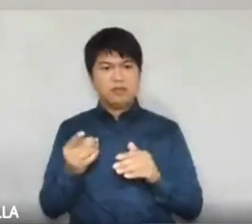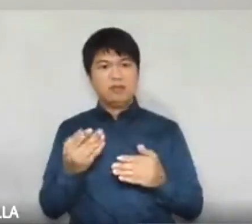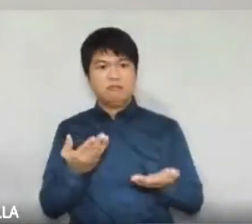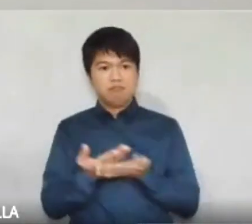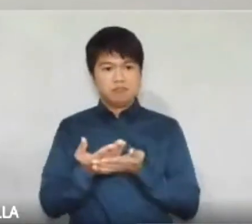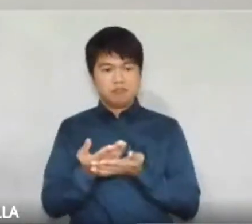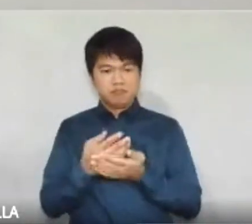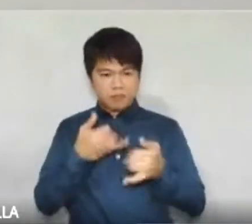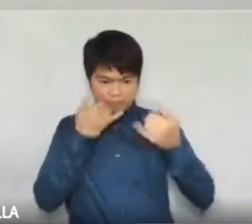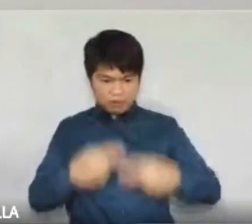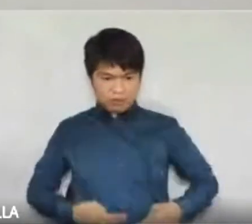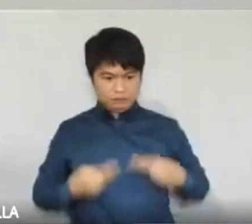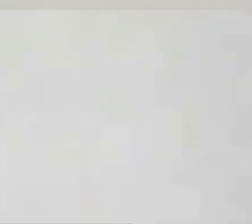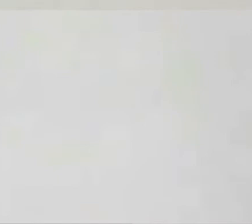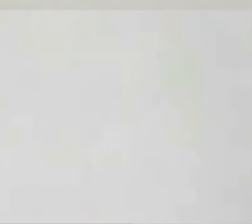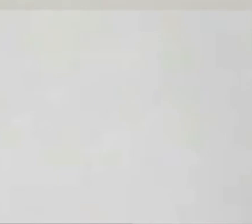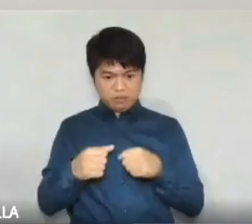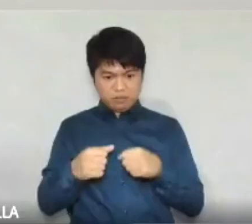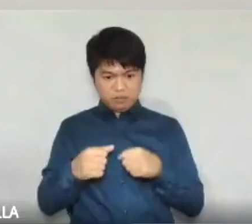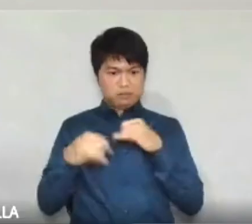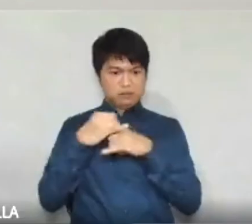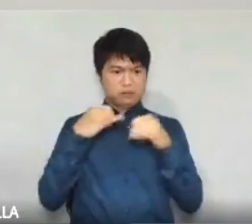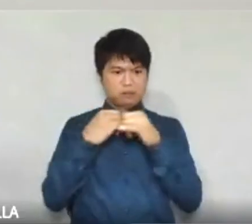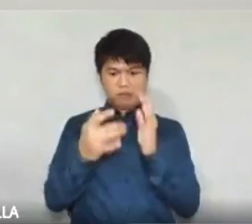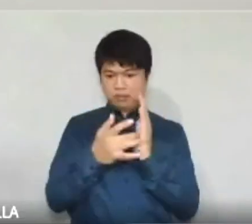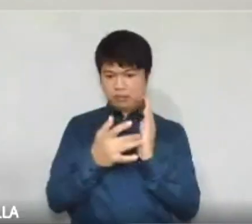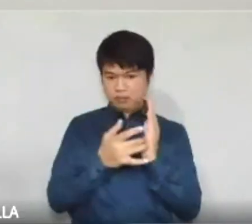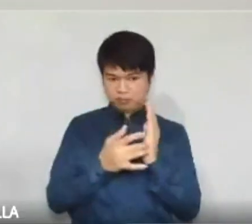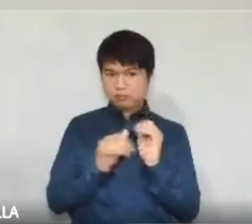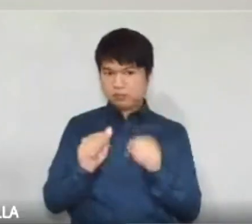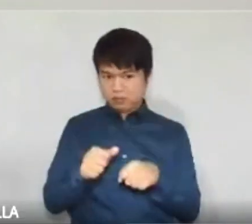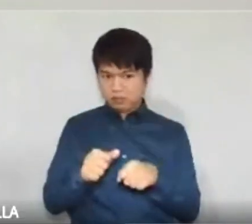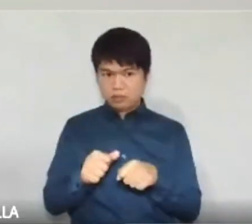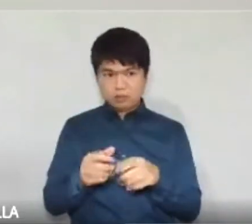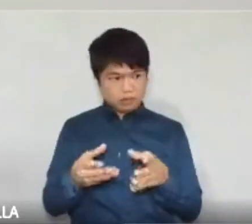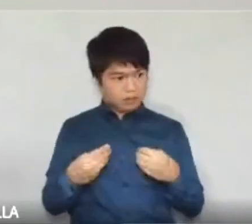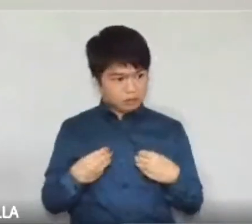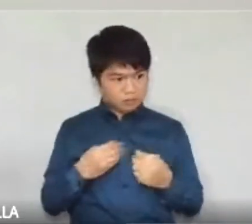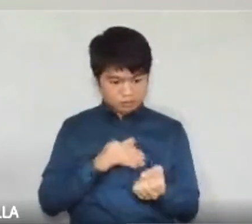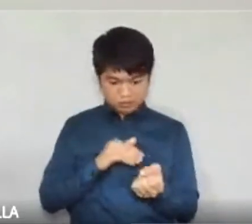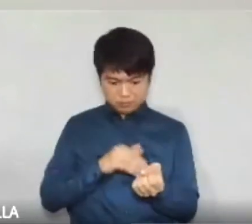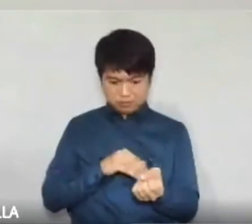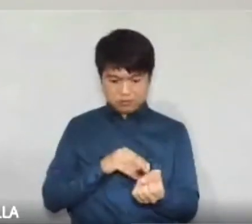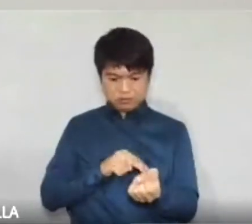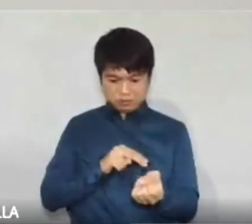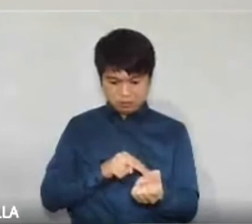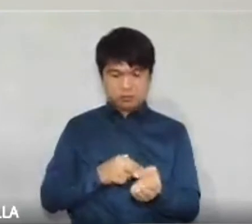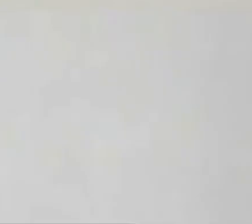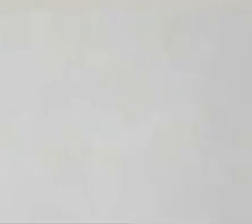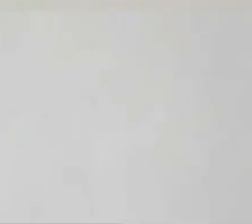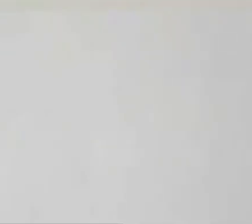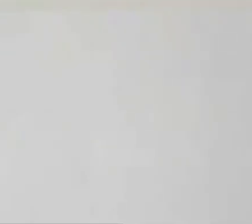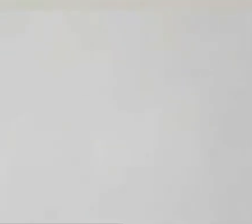ng infrastructure at kapasidad na pang-teknolohiya? Matatanggap ba siya ng doktor at mga pasyente? Susuportahan ba siya ng